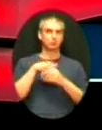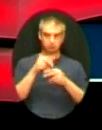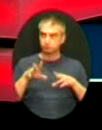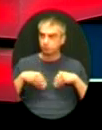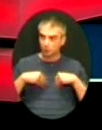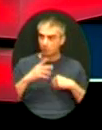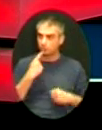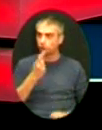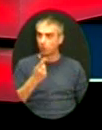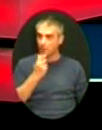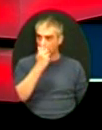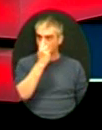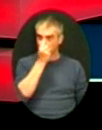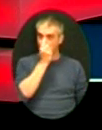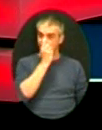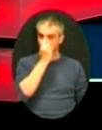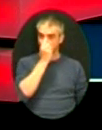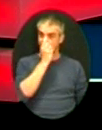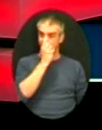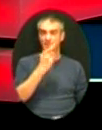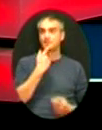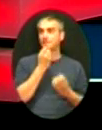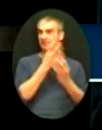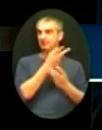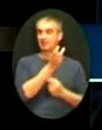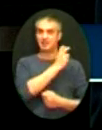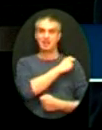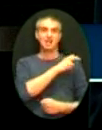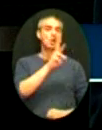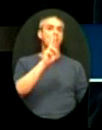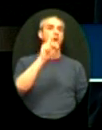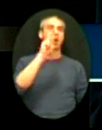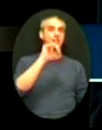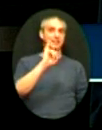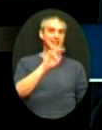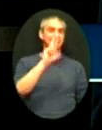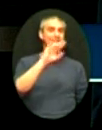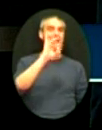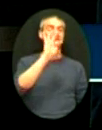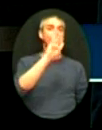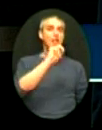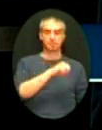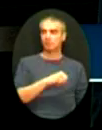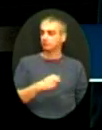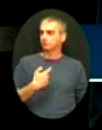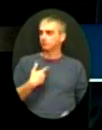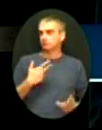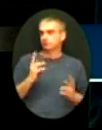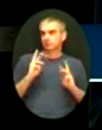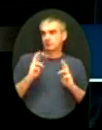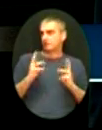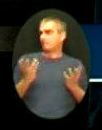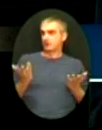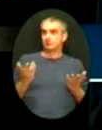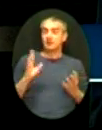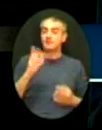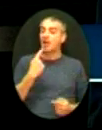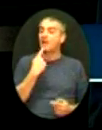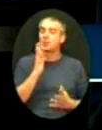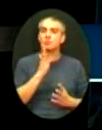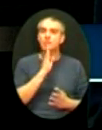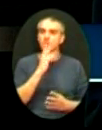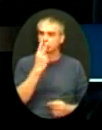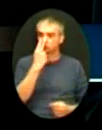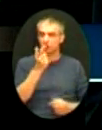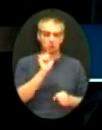מקובל עלייך מה שהוא אומר? אני מאוד גם מסר לרוני ריטמן? מאוד יכול להיות, אני מקווה שכך. אני מקווה שבאמת האמירות הבעייתיות